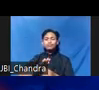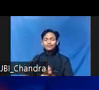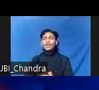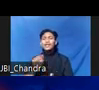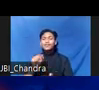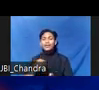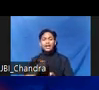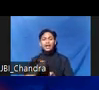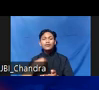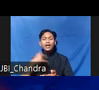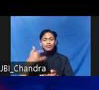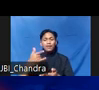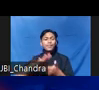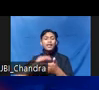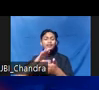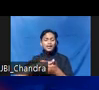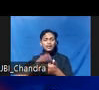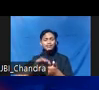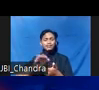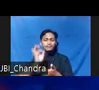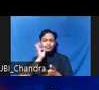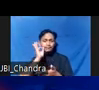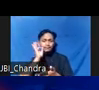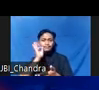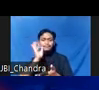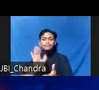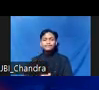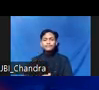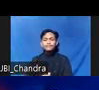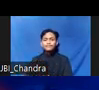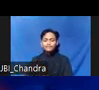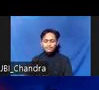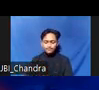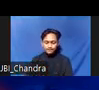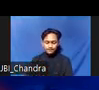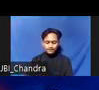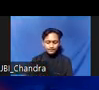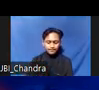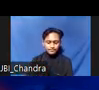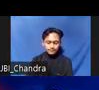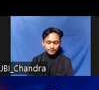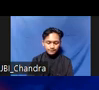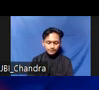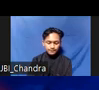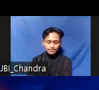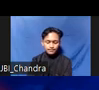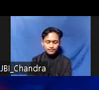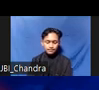baru Sekian yang saya bisa jawab mungkin Mbak Deva ataupun teman-teman di sini ada yang menambahkan